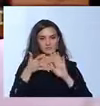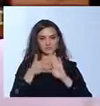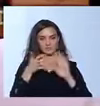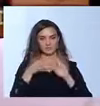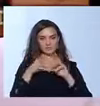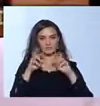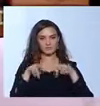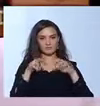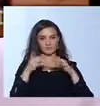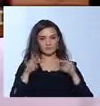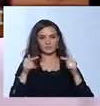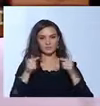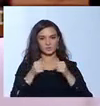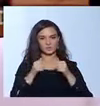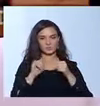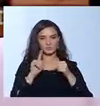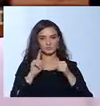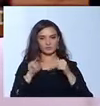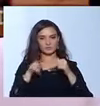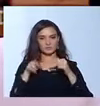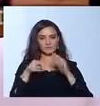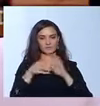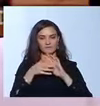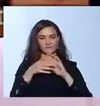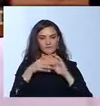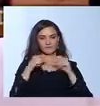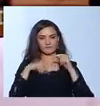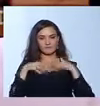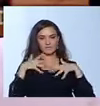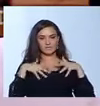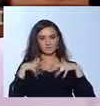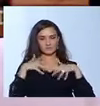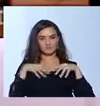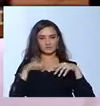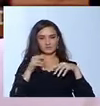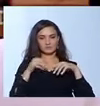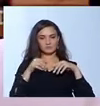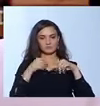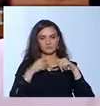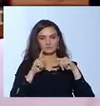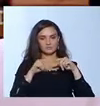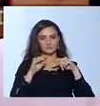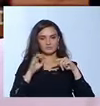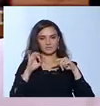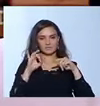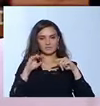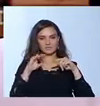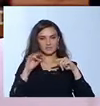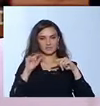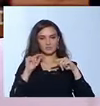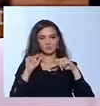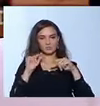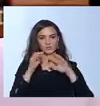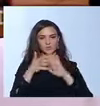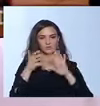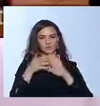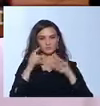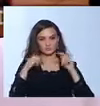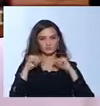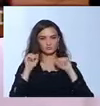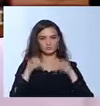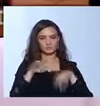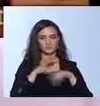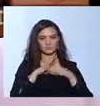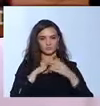აი კვლევებით უკვე დადასტურებულია, რომ D ვიტამინის, B12, B6 ვიტამინების, ფერიტინის, თუთის დეფიციტი შეიძლება